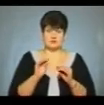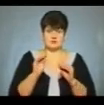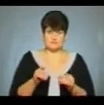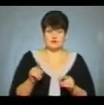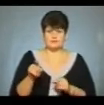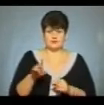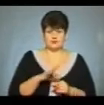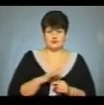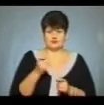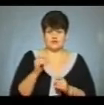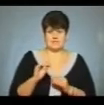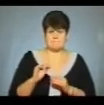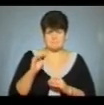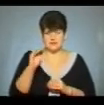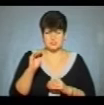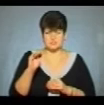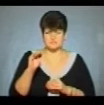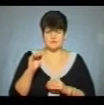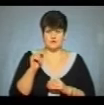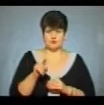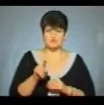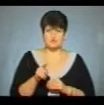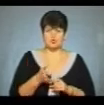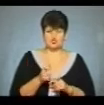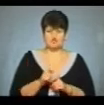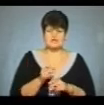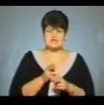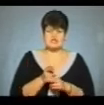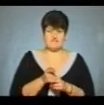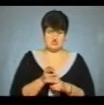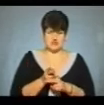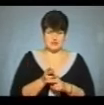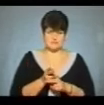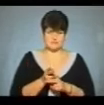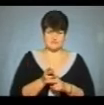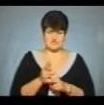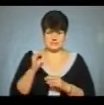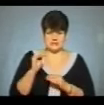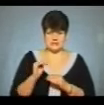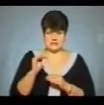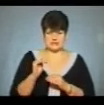він був трошки більший. Тому що він дуже заважає з цими